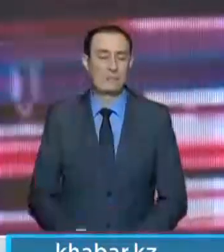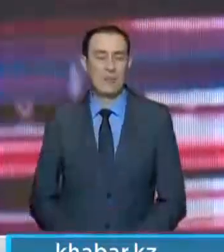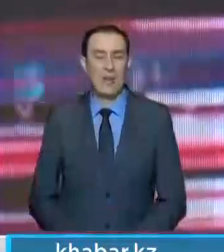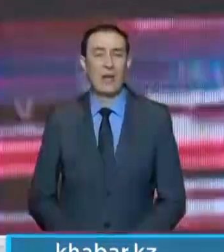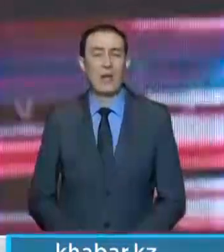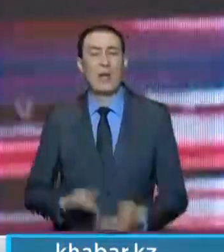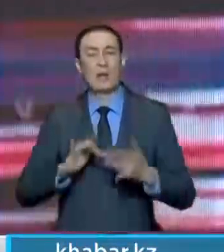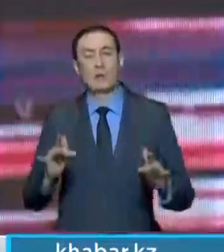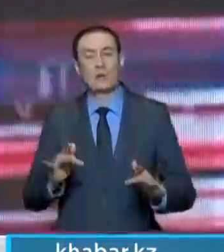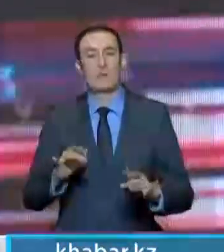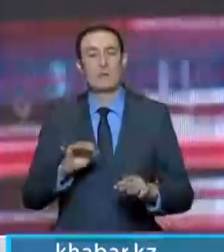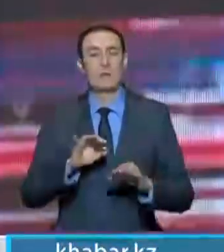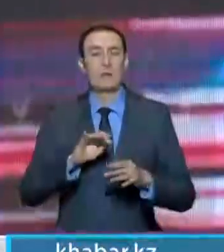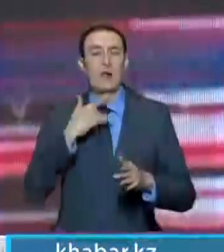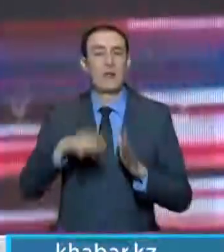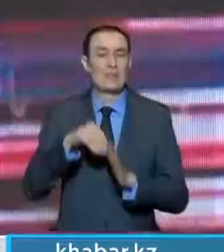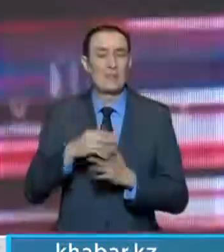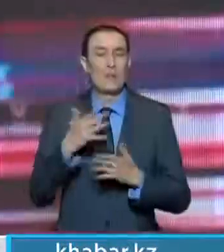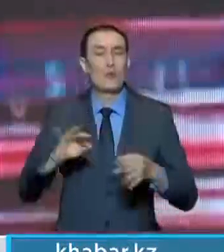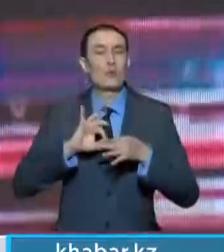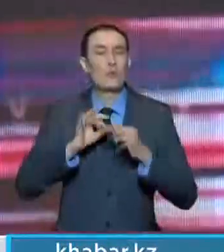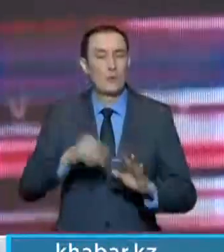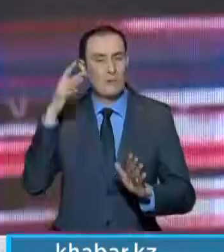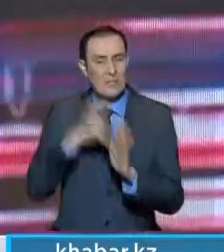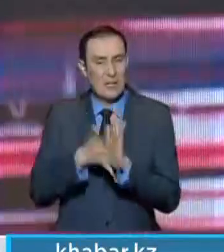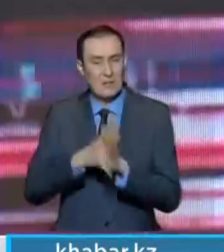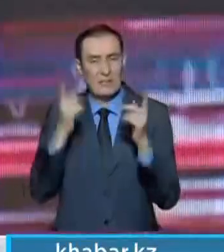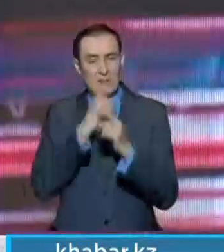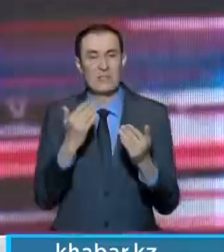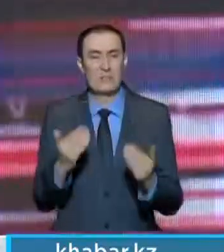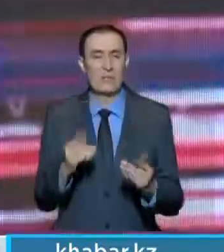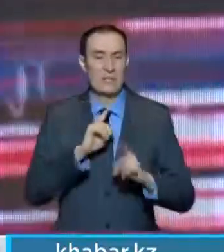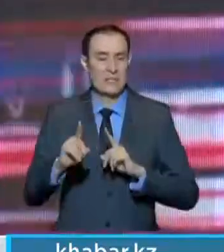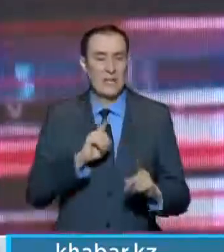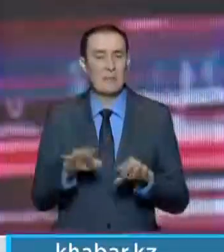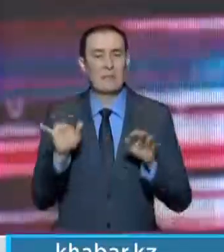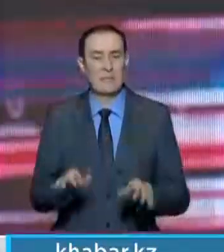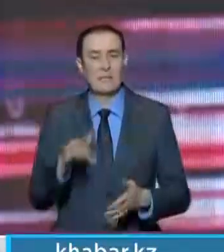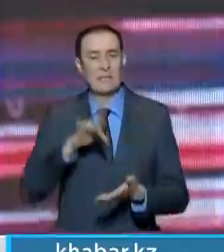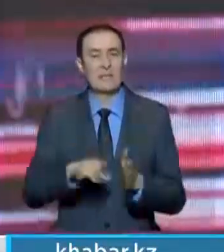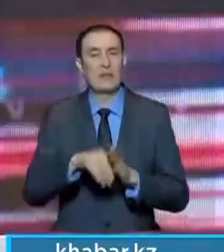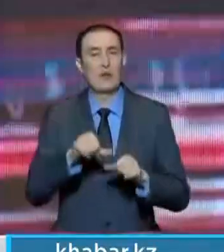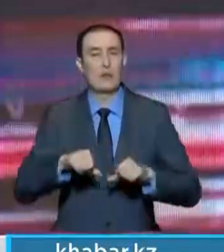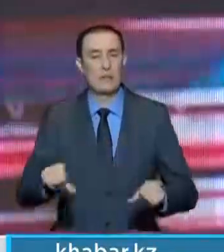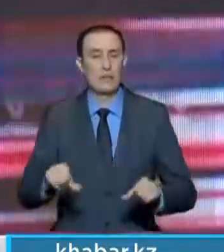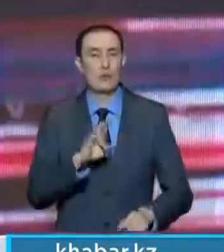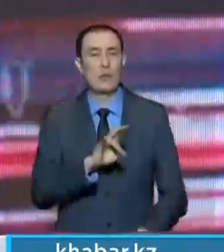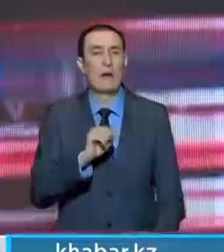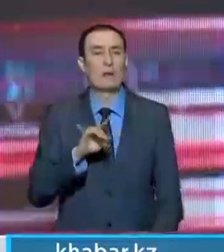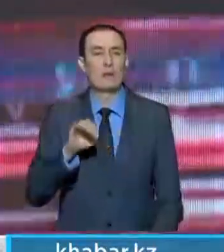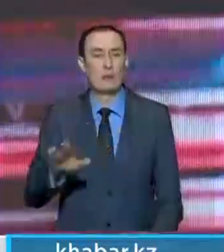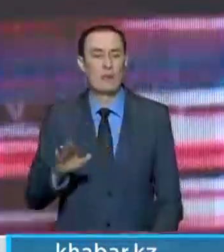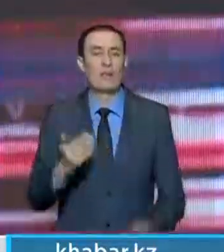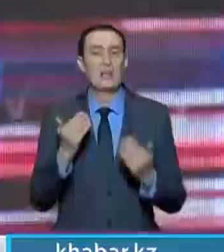Электронное и дистанционное голосование требует более углубленного исследования, заявил сегодня на заседании председатель Центральной избирательной комиссии Нурлан